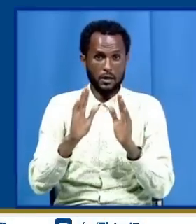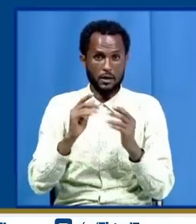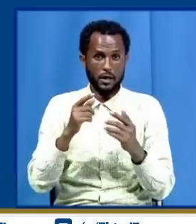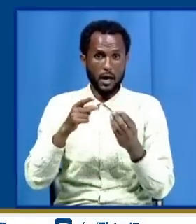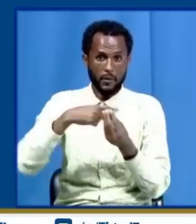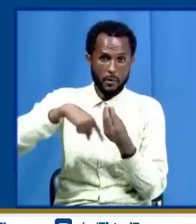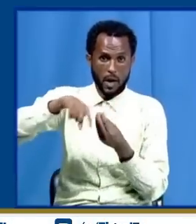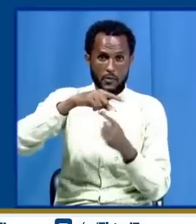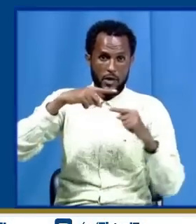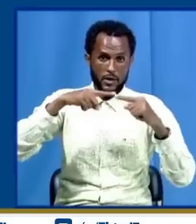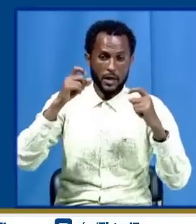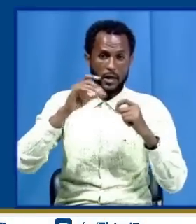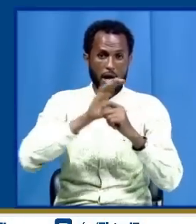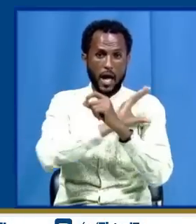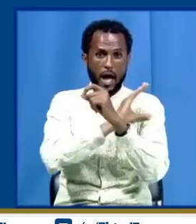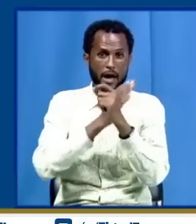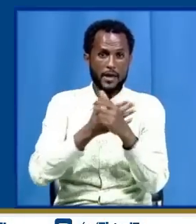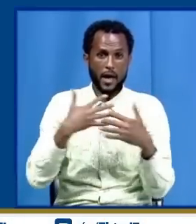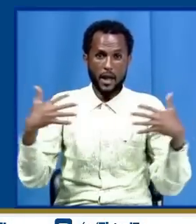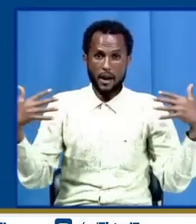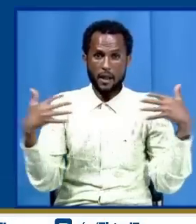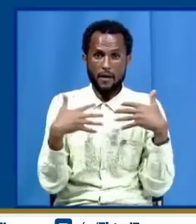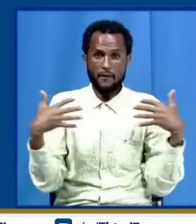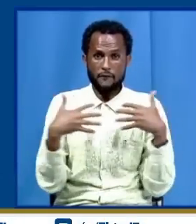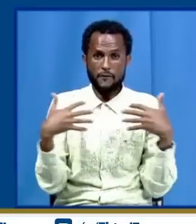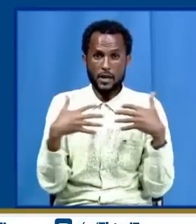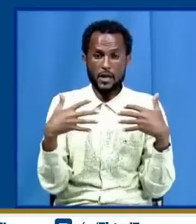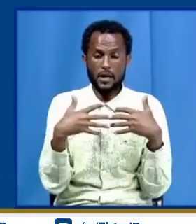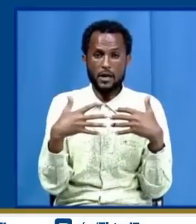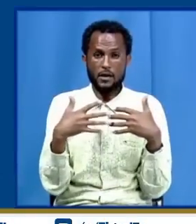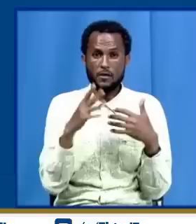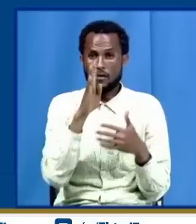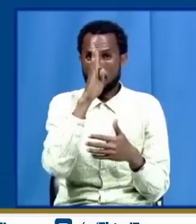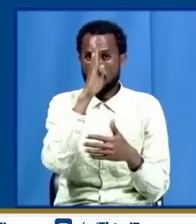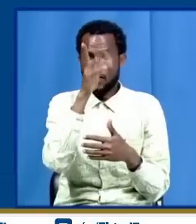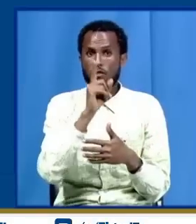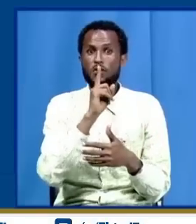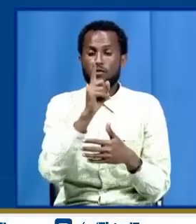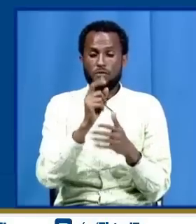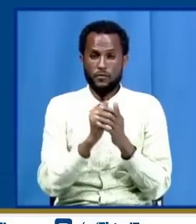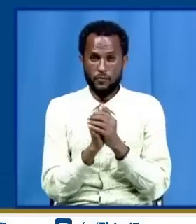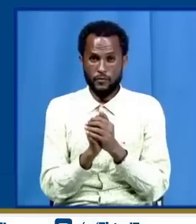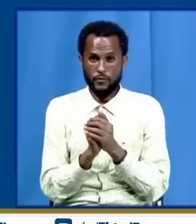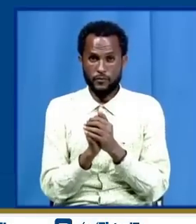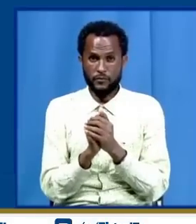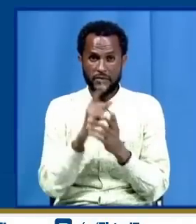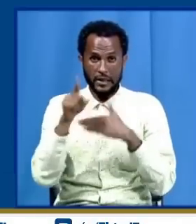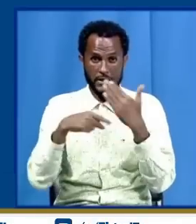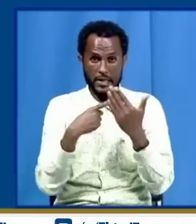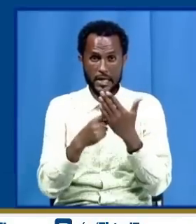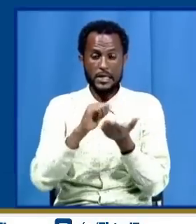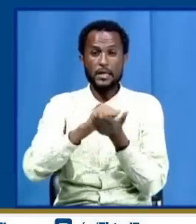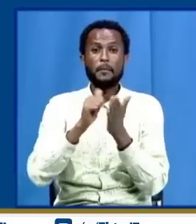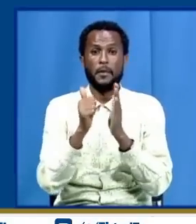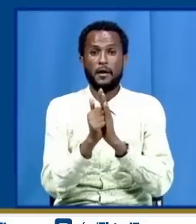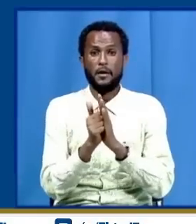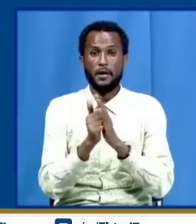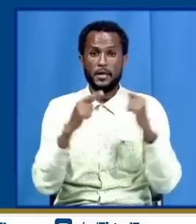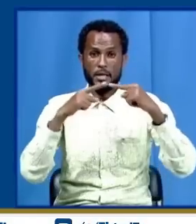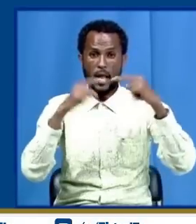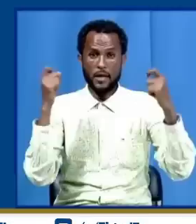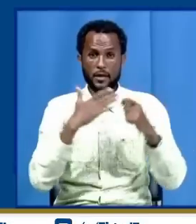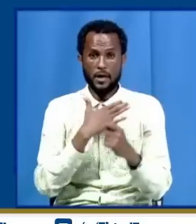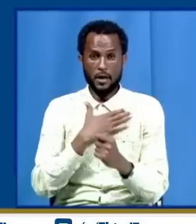ጸላኢ ሓያል ራዕድን ሸበድበድን ፈጢሩ እዩ። ስለዚ እዩ ድማ